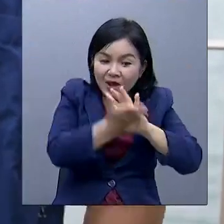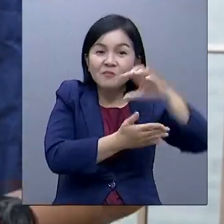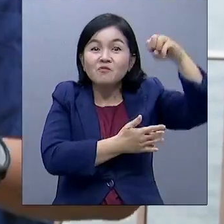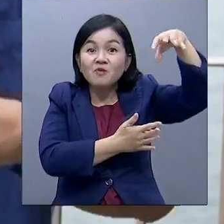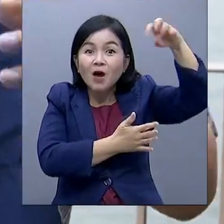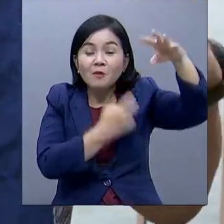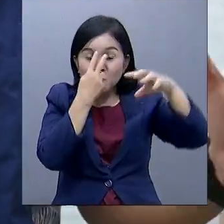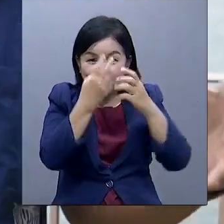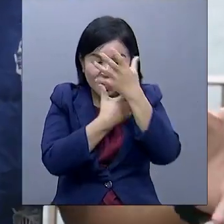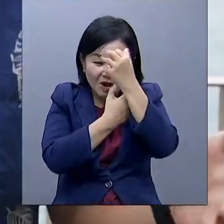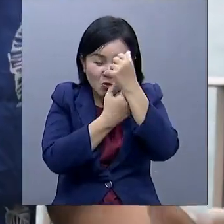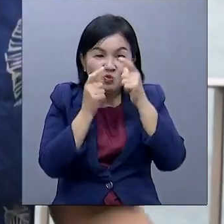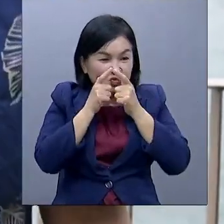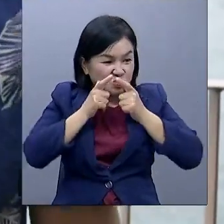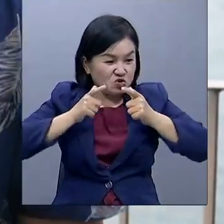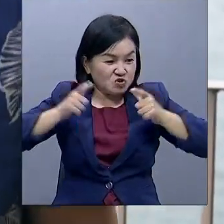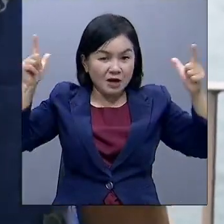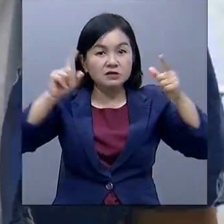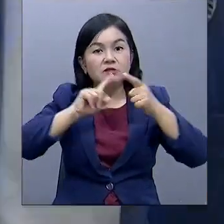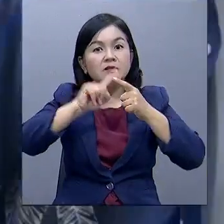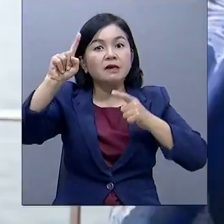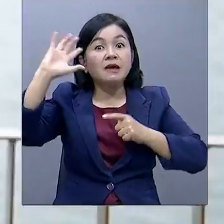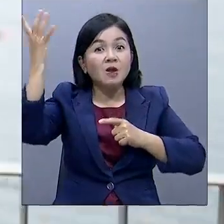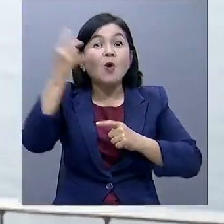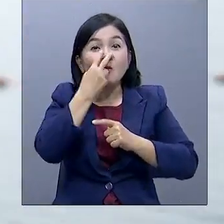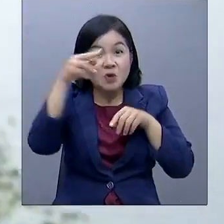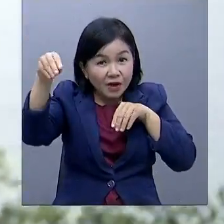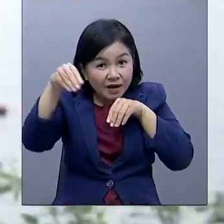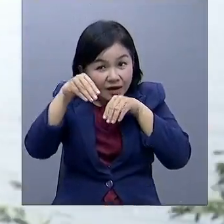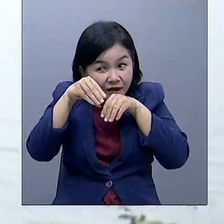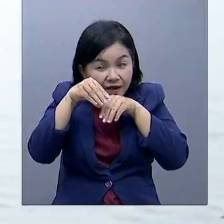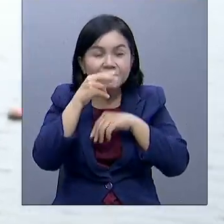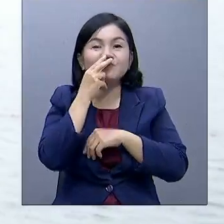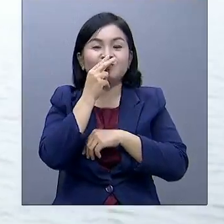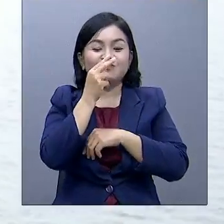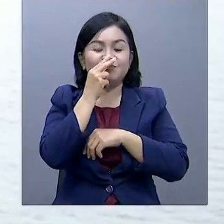มแผงโซลาร์เซลล์ที่มีขนาดที่ใหญ่ที่สุดในโลกกันแบบใกล้ๆครับ